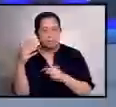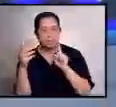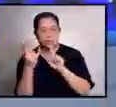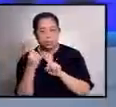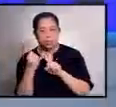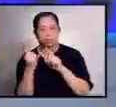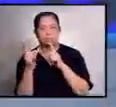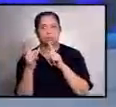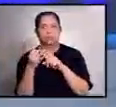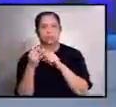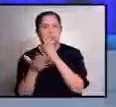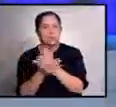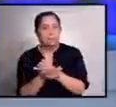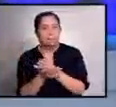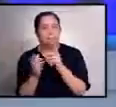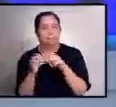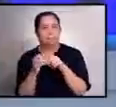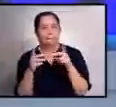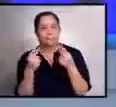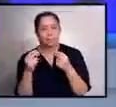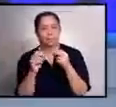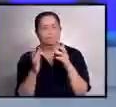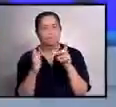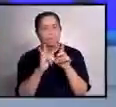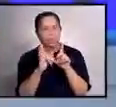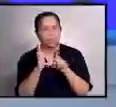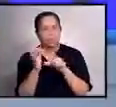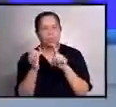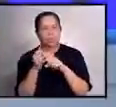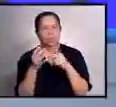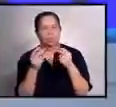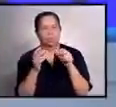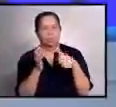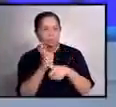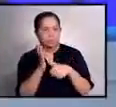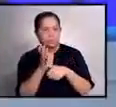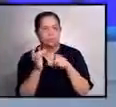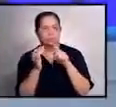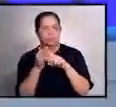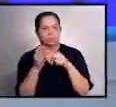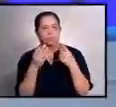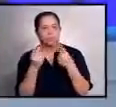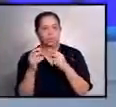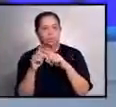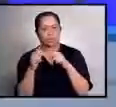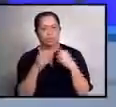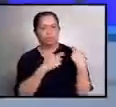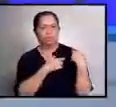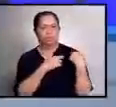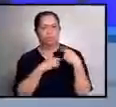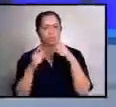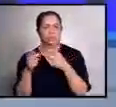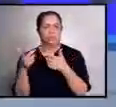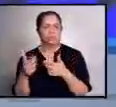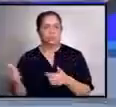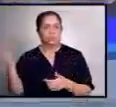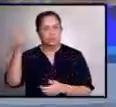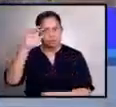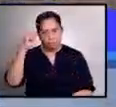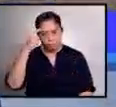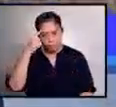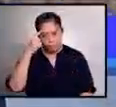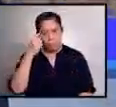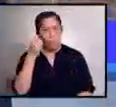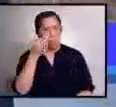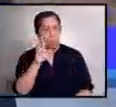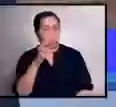nito? Ito'y pigilan ang pagpapatupad ng batas, ang pagpapatupad ng eleksyon, at ang pagpapatupad ng tungkulin ng isang alagad ng pamahalaan,